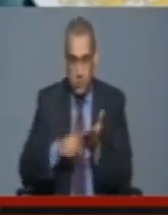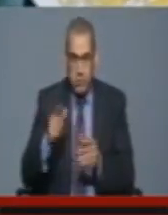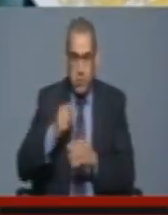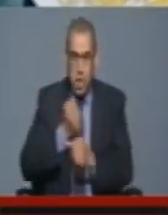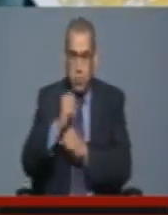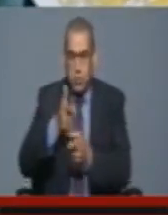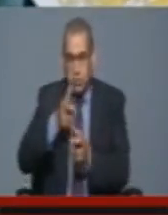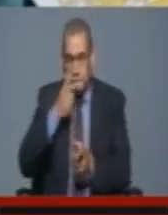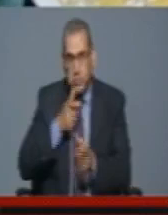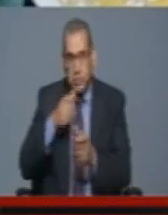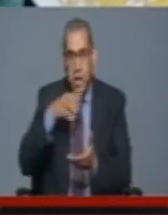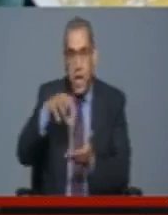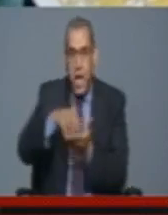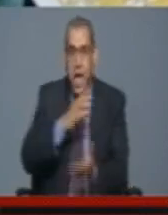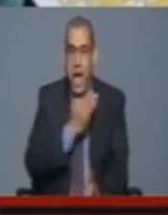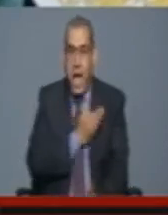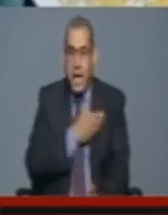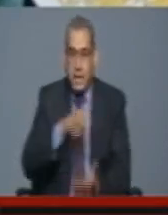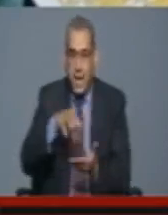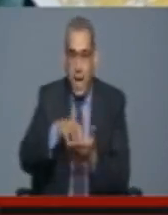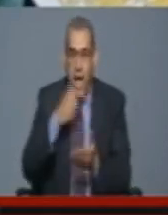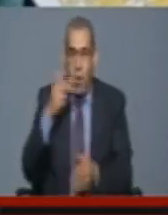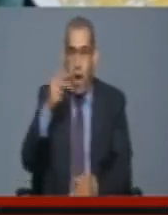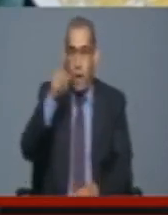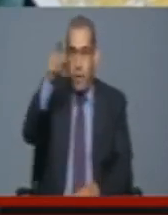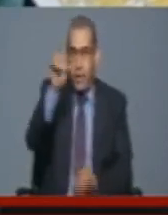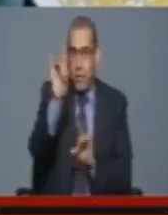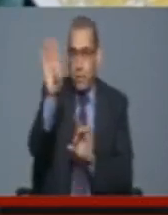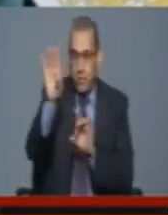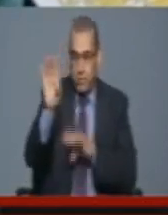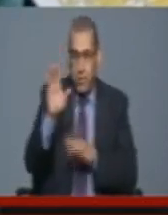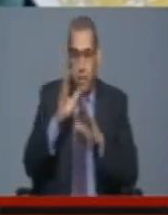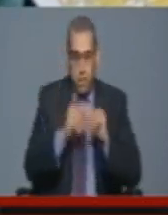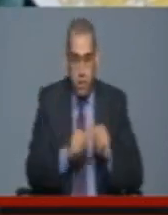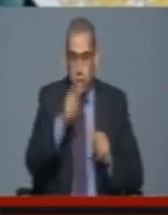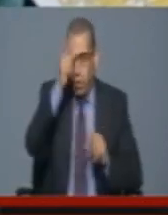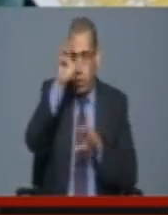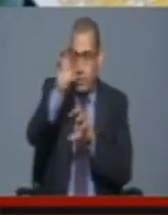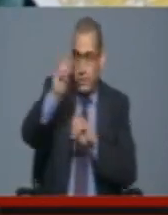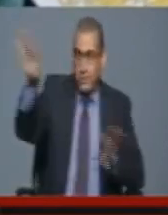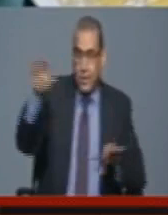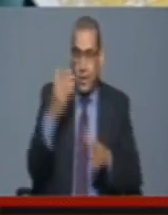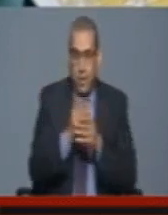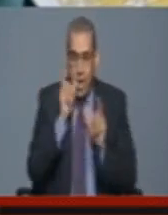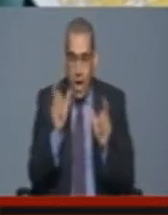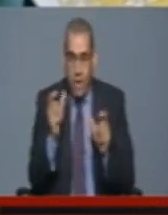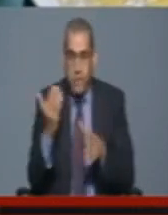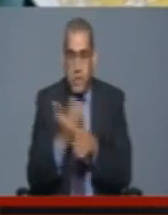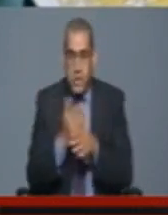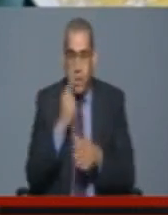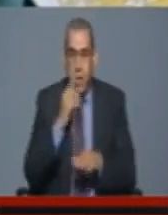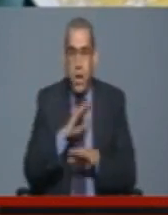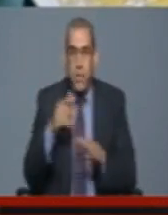من قطاع غزة أو الضفة الغربية إلى مصر والأردن، حفاظا على عدم